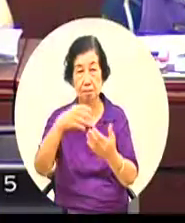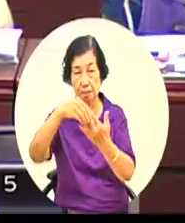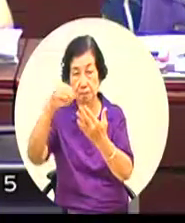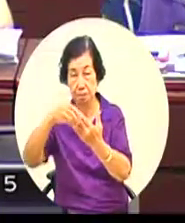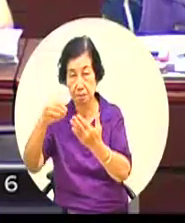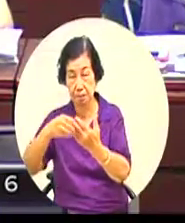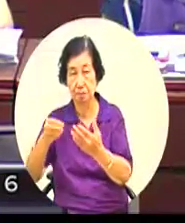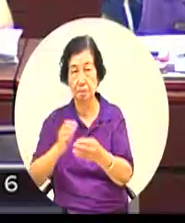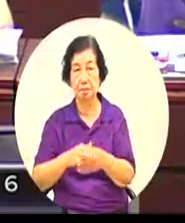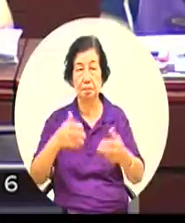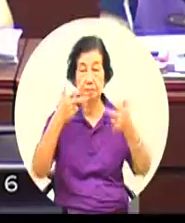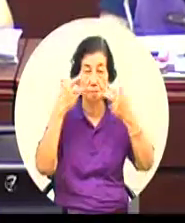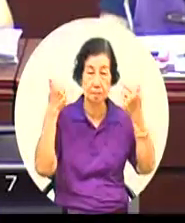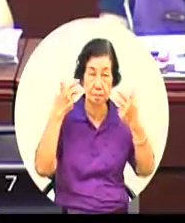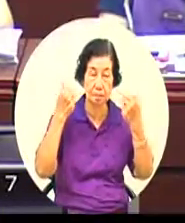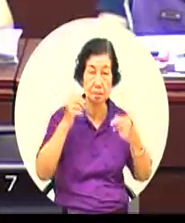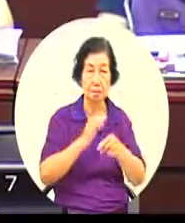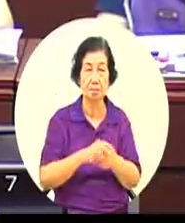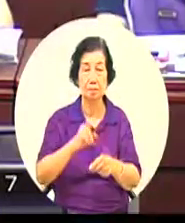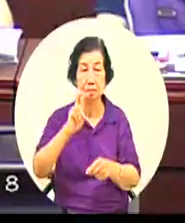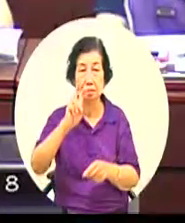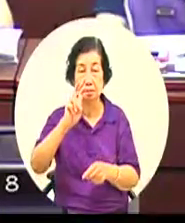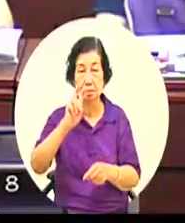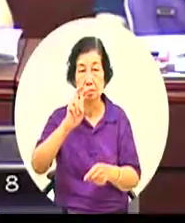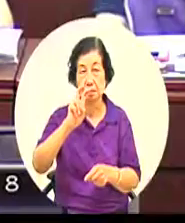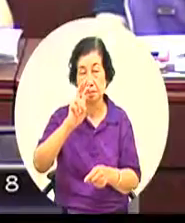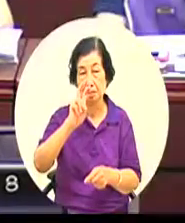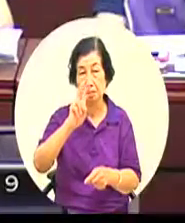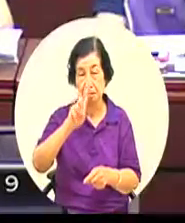住民级的教师，那通过了17个，